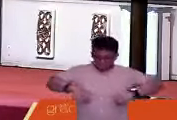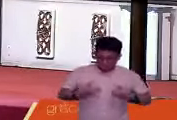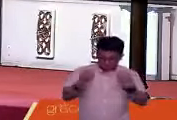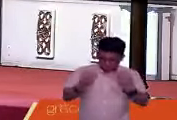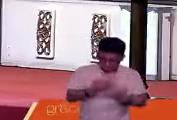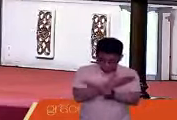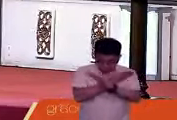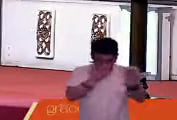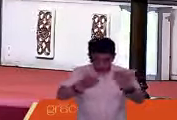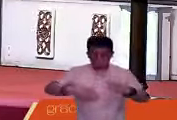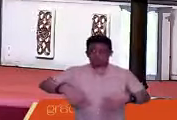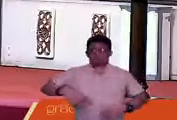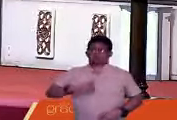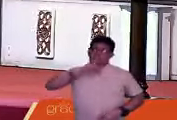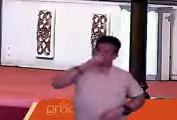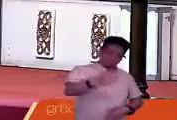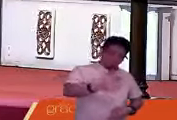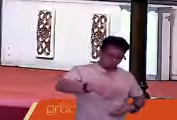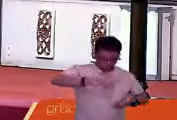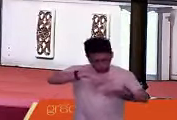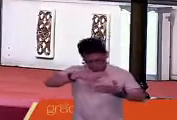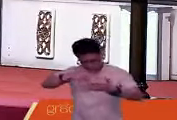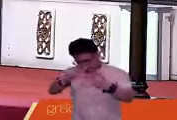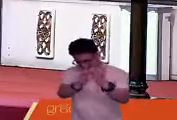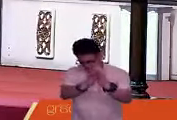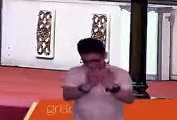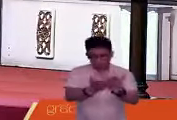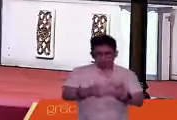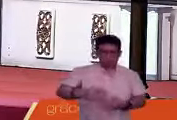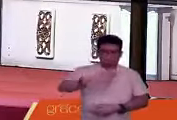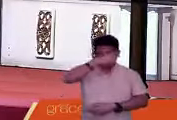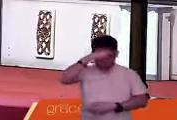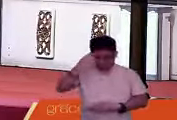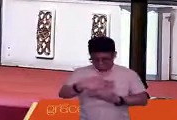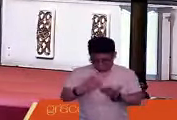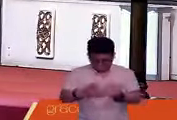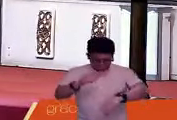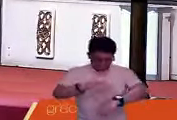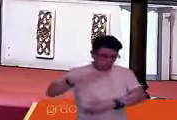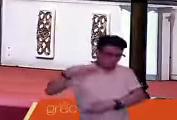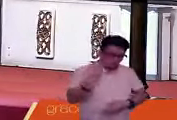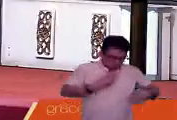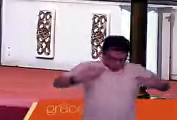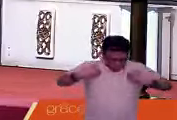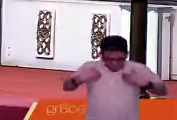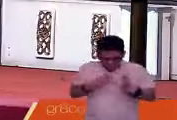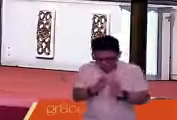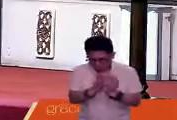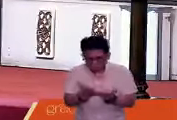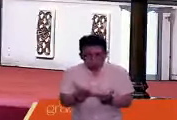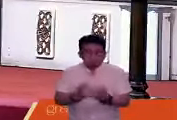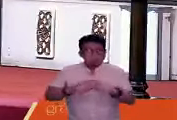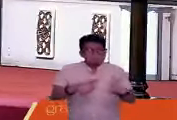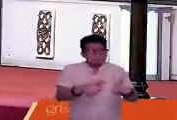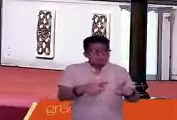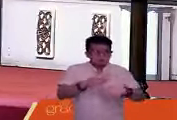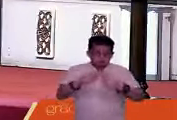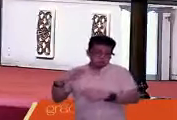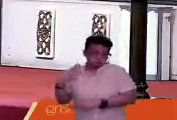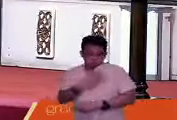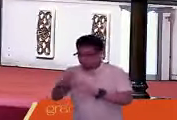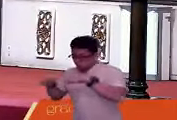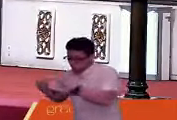Bible? Kay, usahay, mga kaigsunan, daladala lang nato ning Bible, pero pag-abot nato